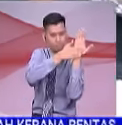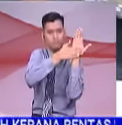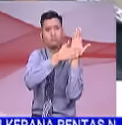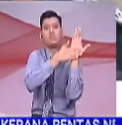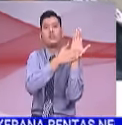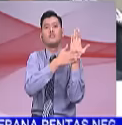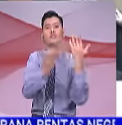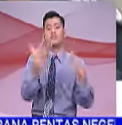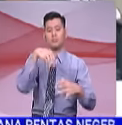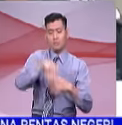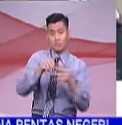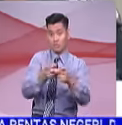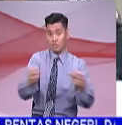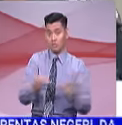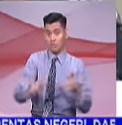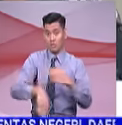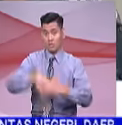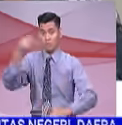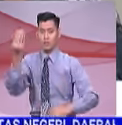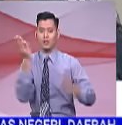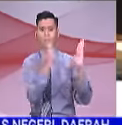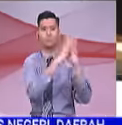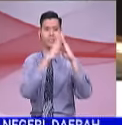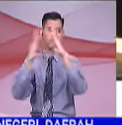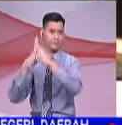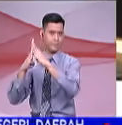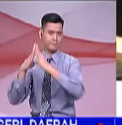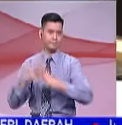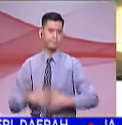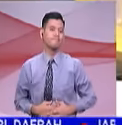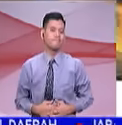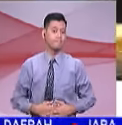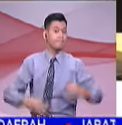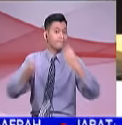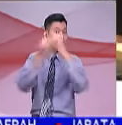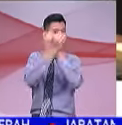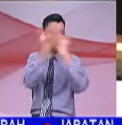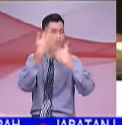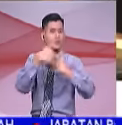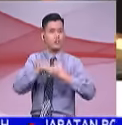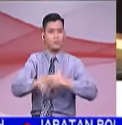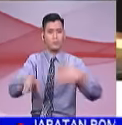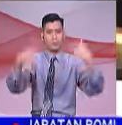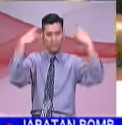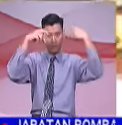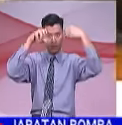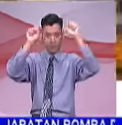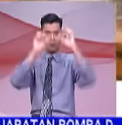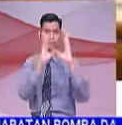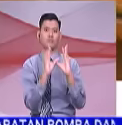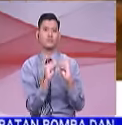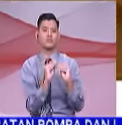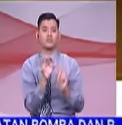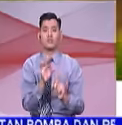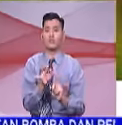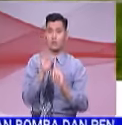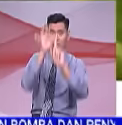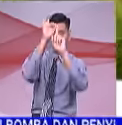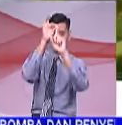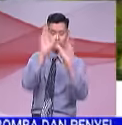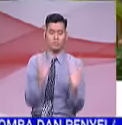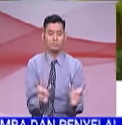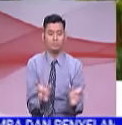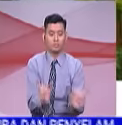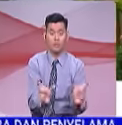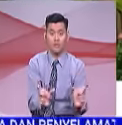di kawasan-kawasan luar bandar. Beliau berkata demikian selepas mempengerusikan mesyuarat khas pelaksanaan total lockdown